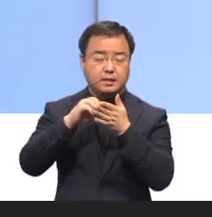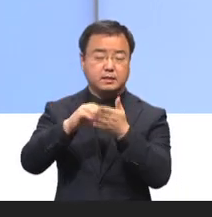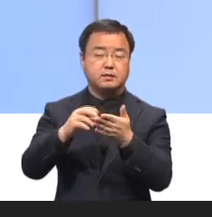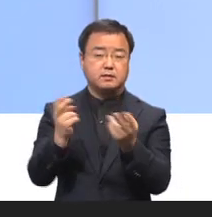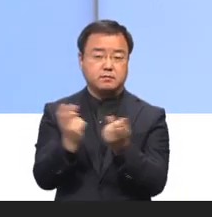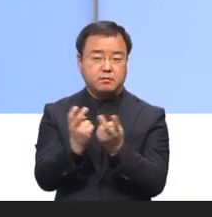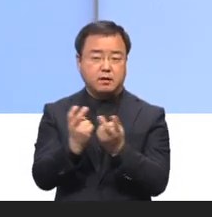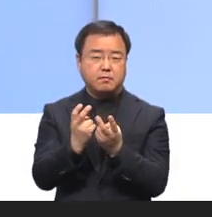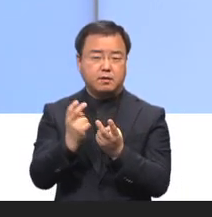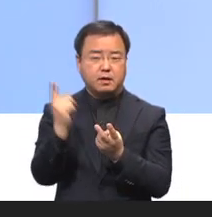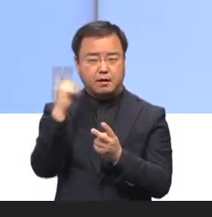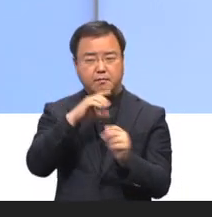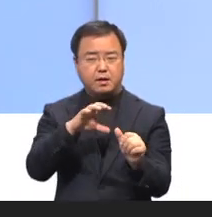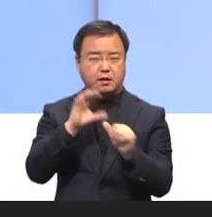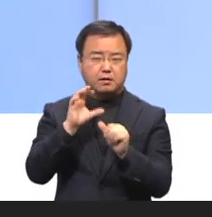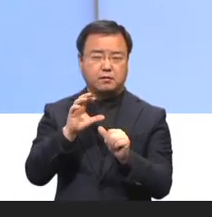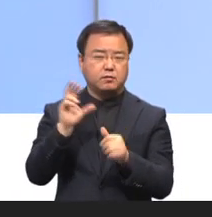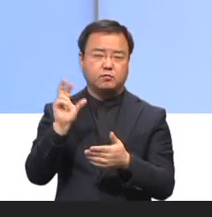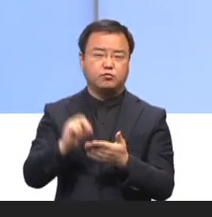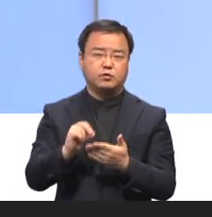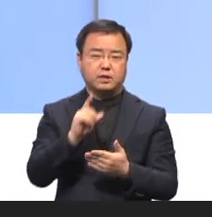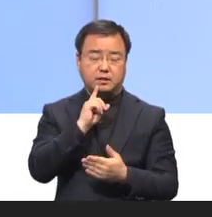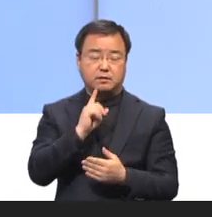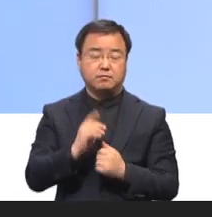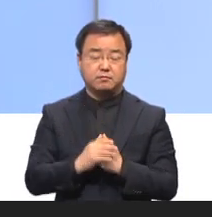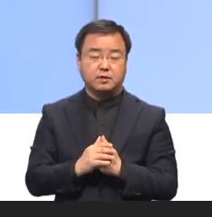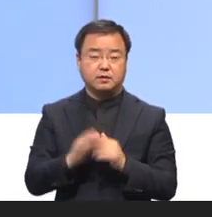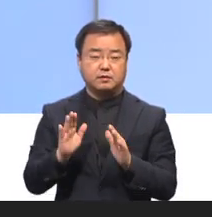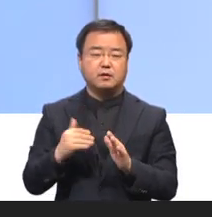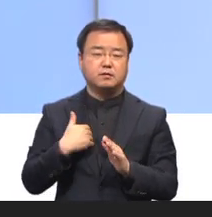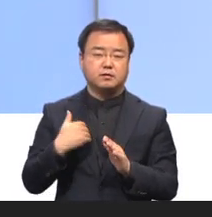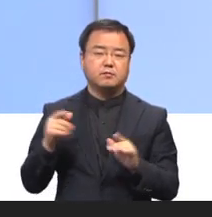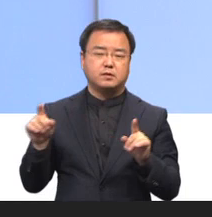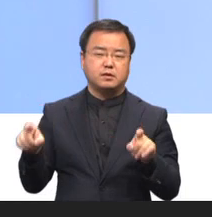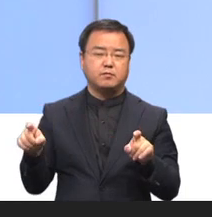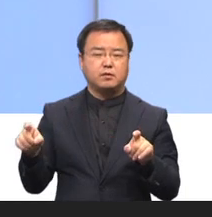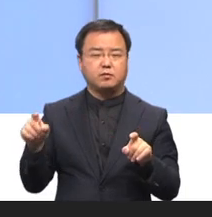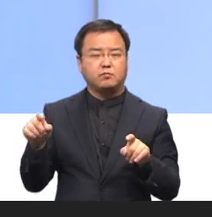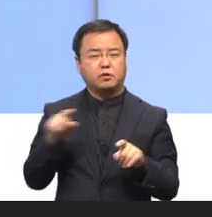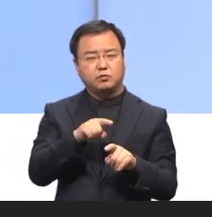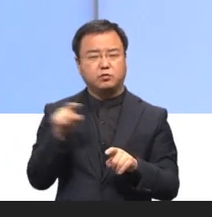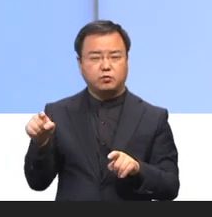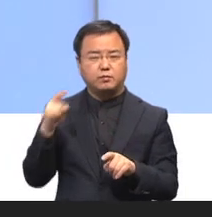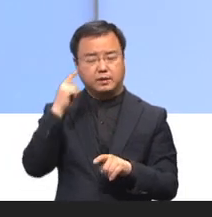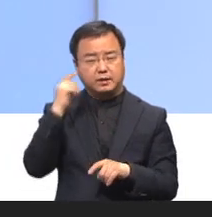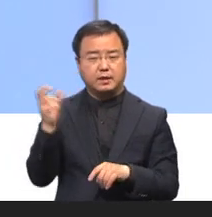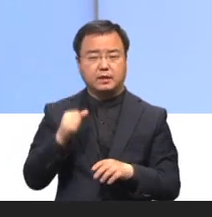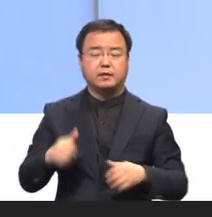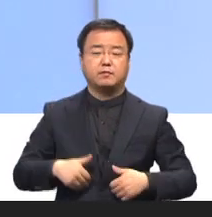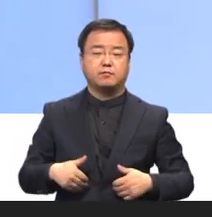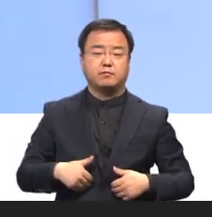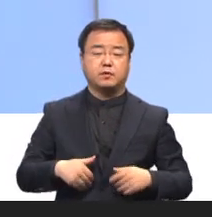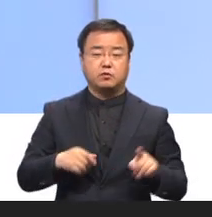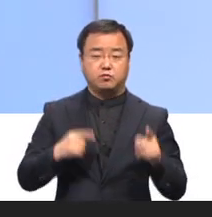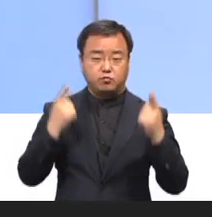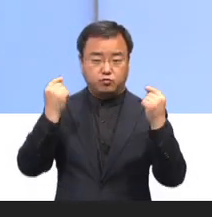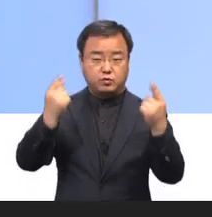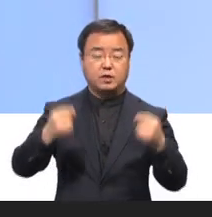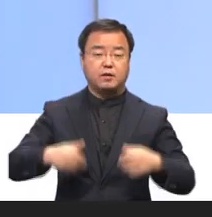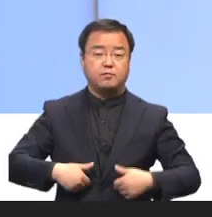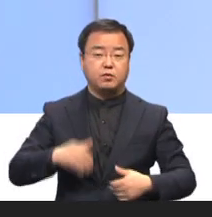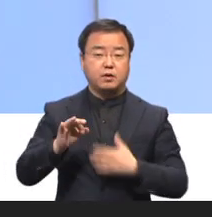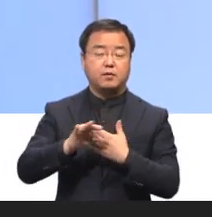것이죠. 네. 저는 양쪽이 다 생각해볼 필요가 있다고 봅니다. 자사고를 계속 유지해야 된다고 생각하시는 분들은 이게 지금 과연